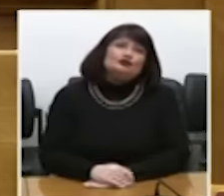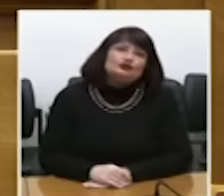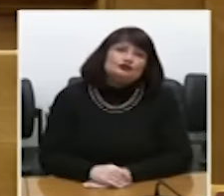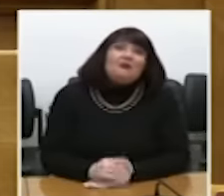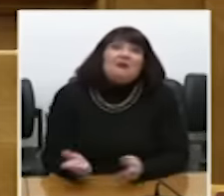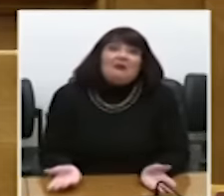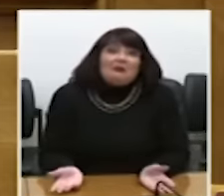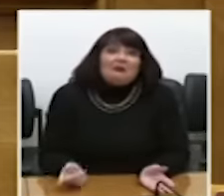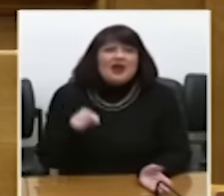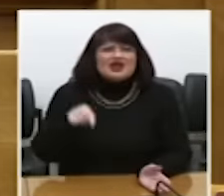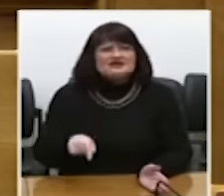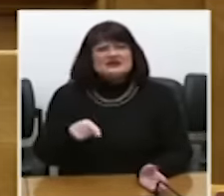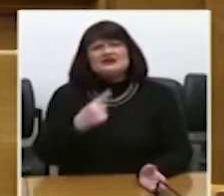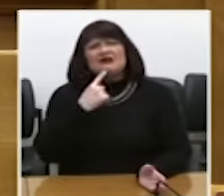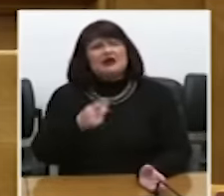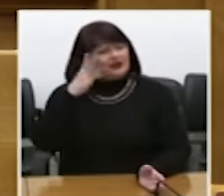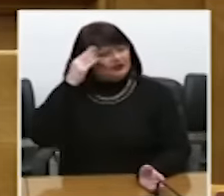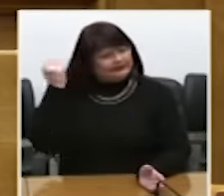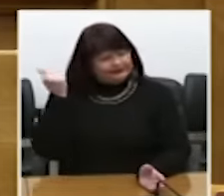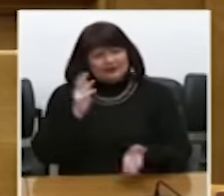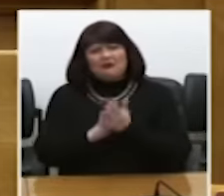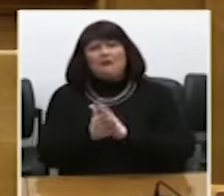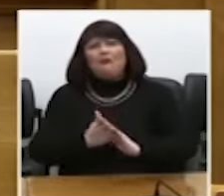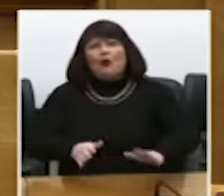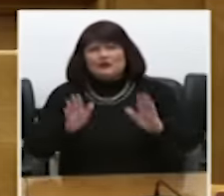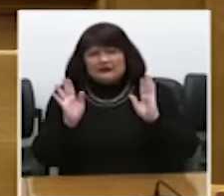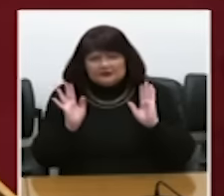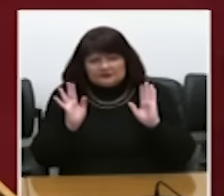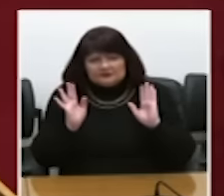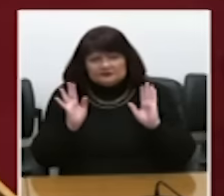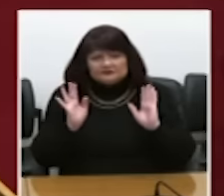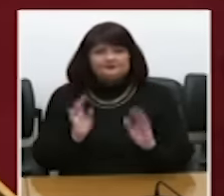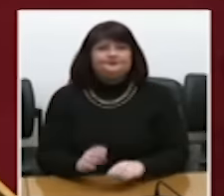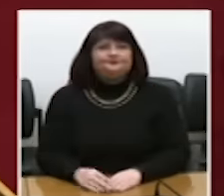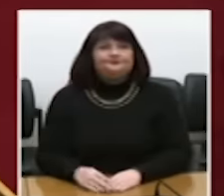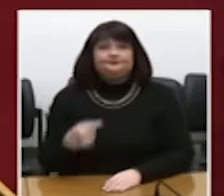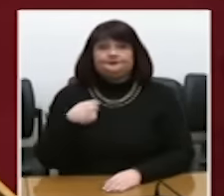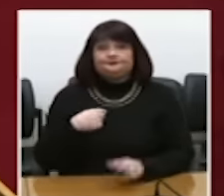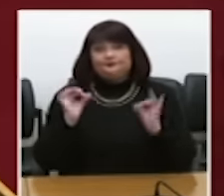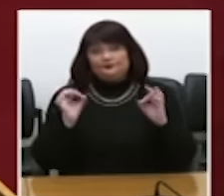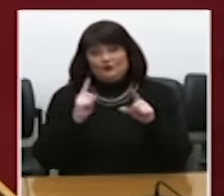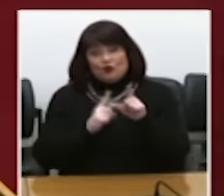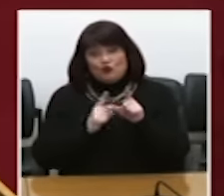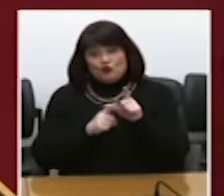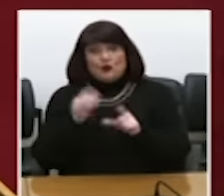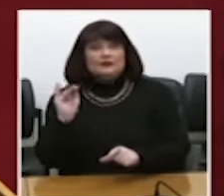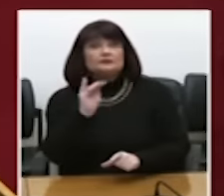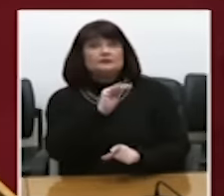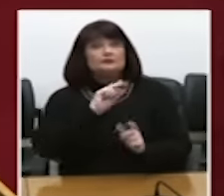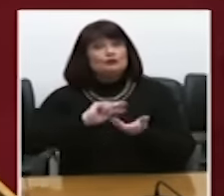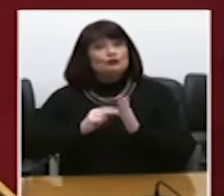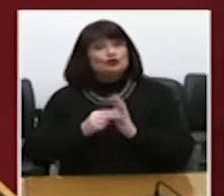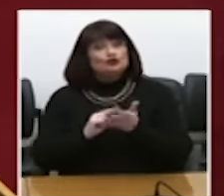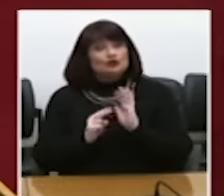Μην πάμε τώρα πολύ μακριά και πολύ παλιά. Εμείς φυσικά είχαμε προειδοποιήσει ότι εκεί το